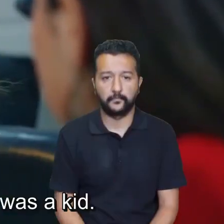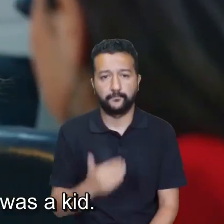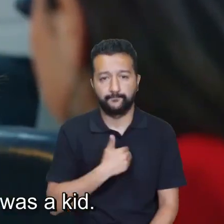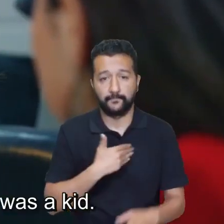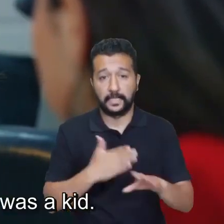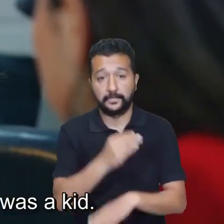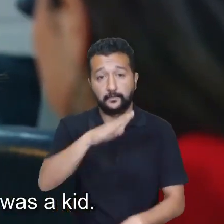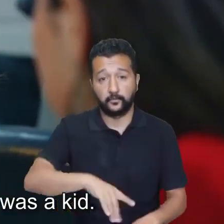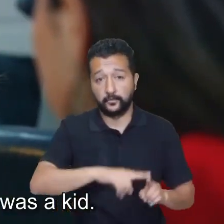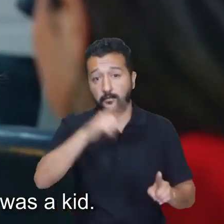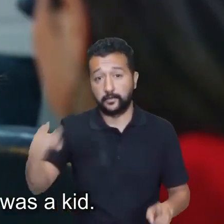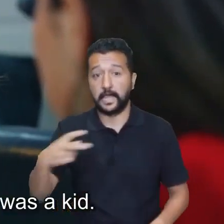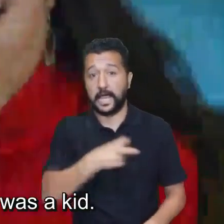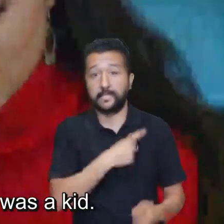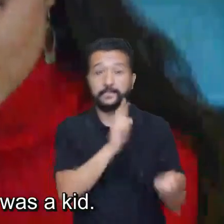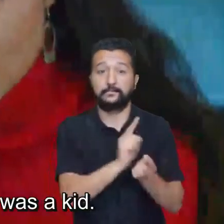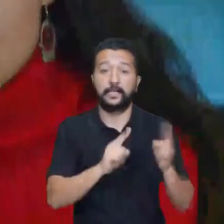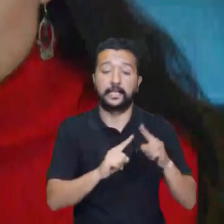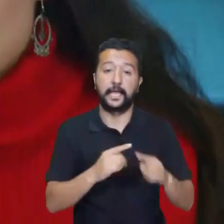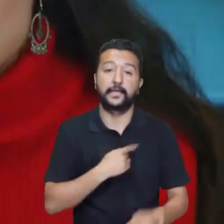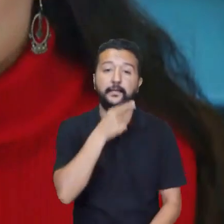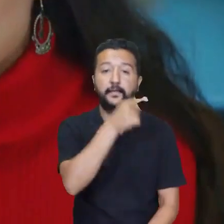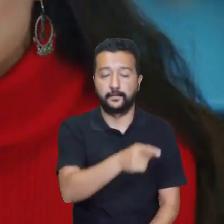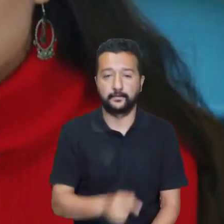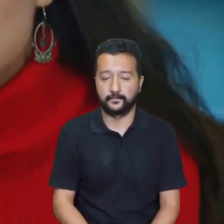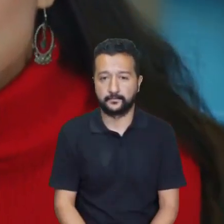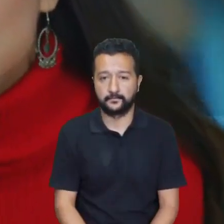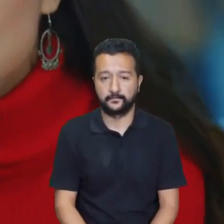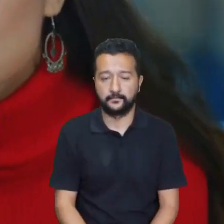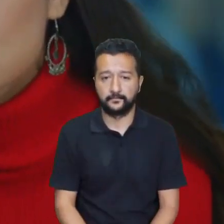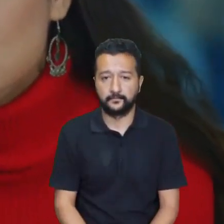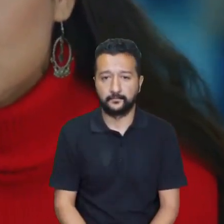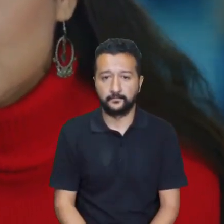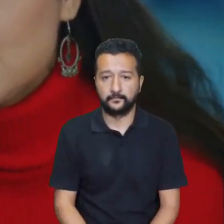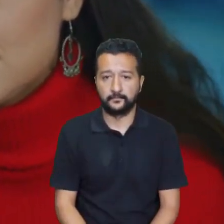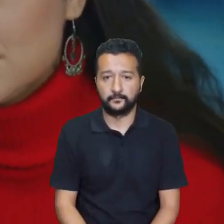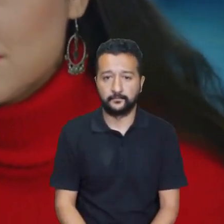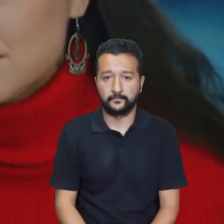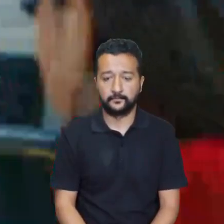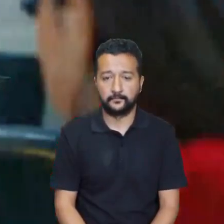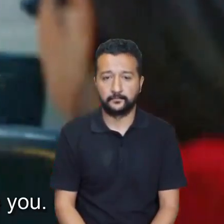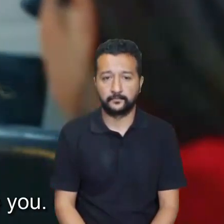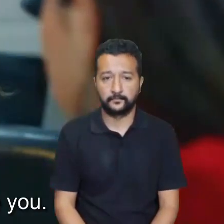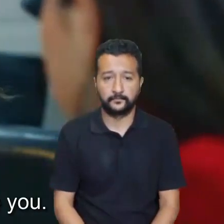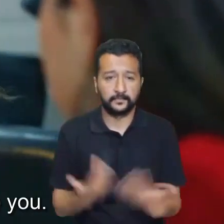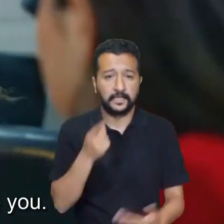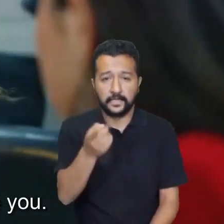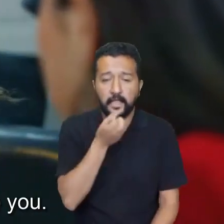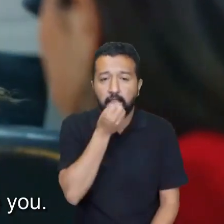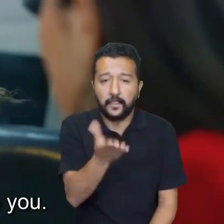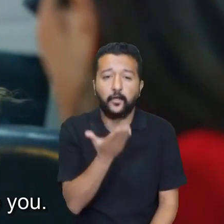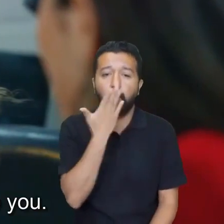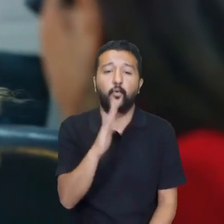Ben aslında çocukluğumdan beri aşıktım Tarık'a. Emel şaşkın başını kaldırdı, kırgın, içerli. Sana bile